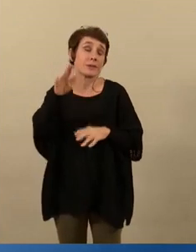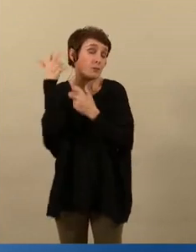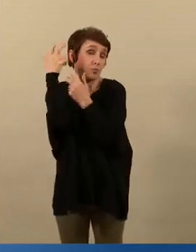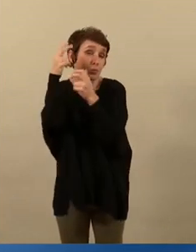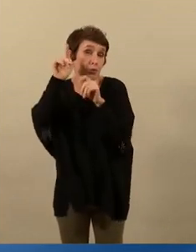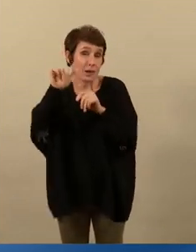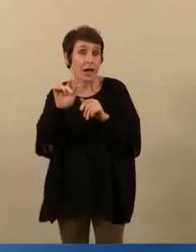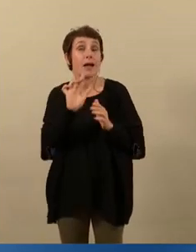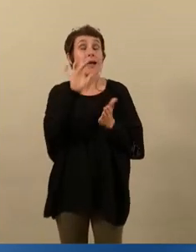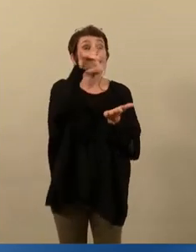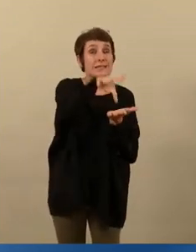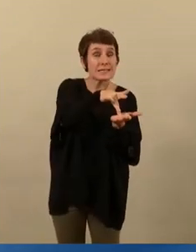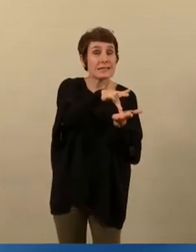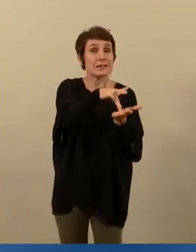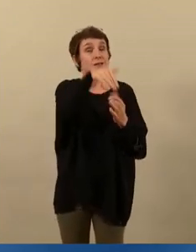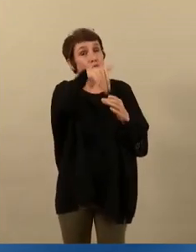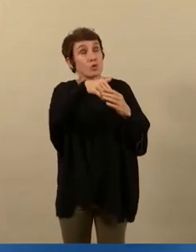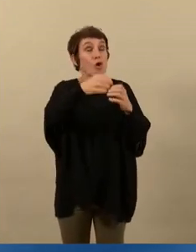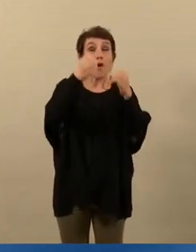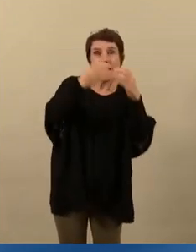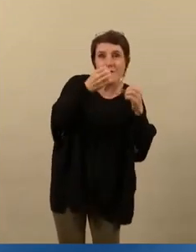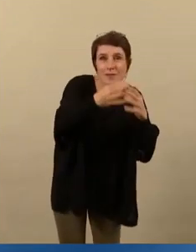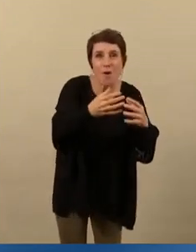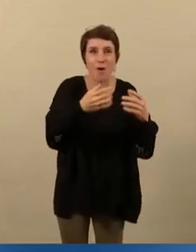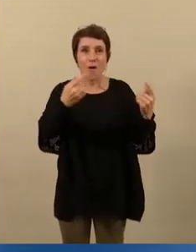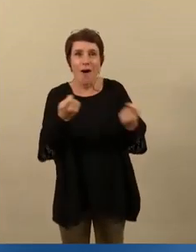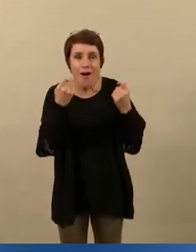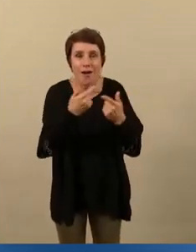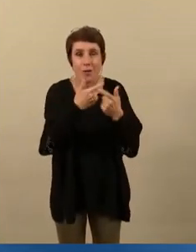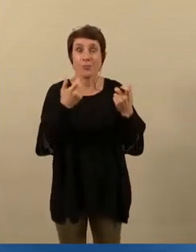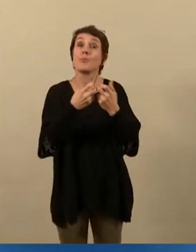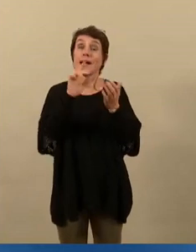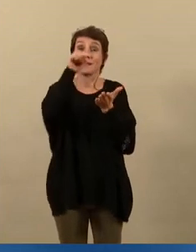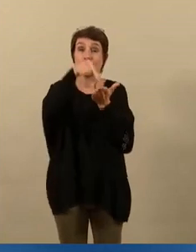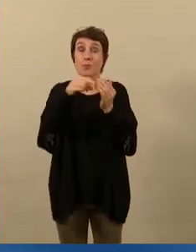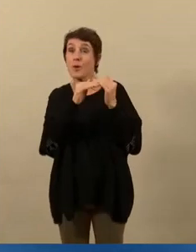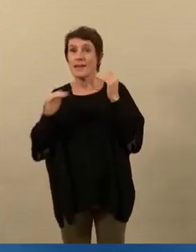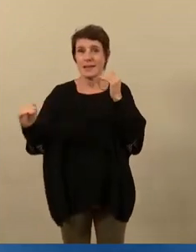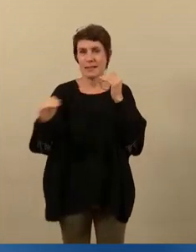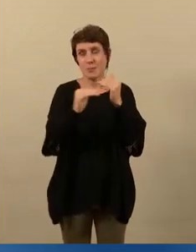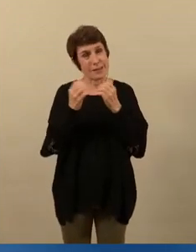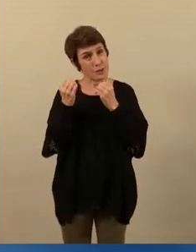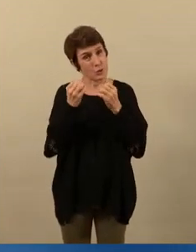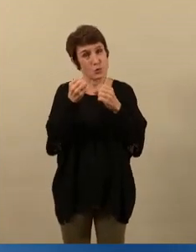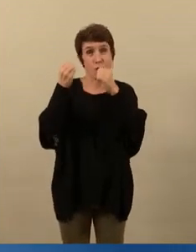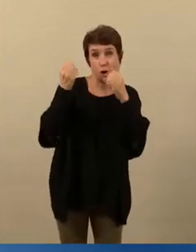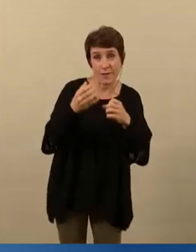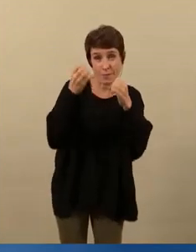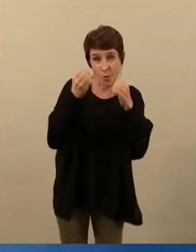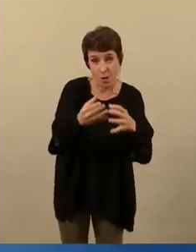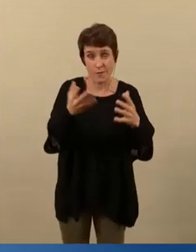sites à vocation d'animation sont particulièrement concernés. À Grenoble, l'Esplanade est ainsi un lieu d'événement de